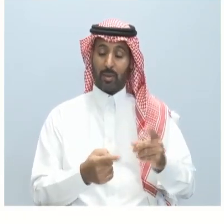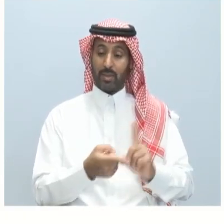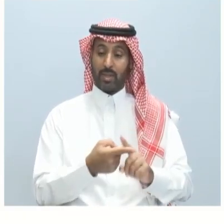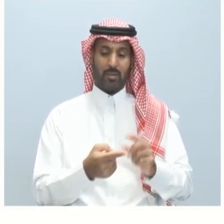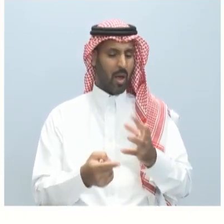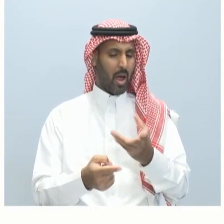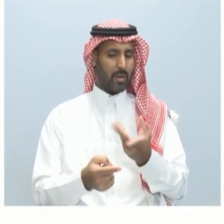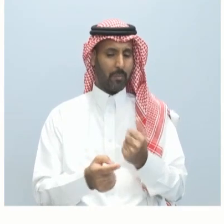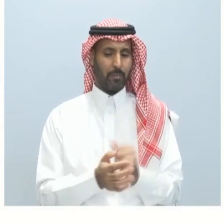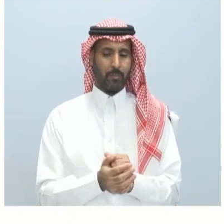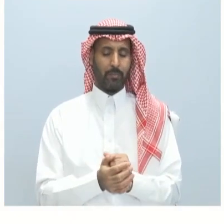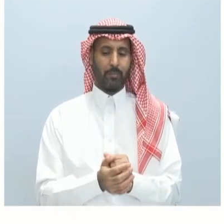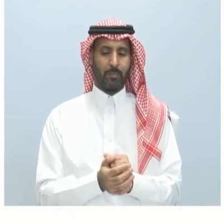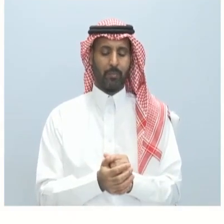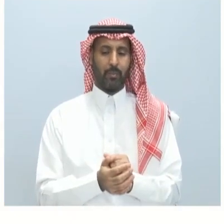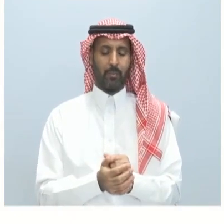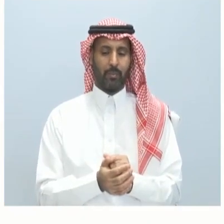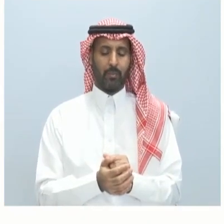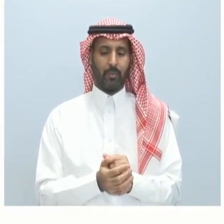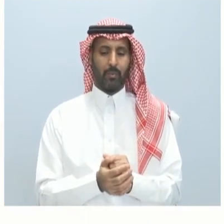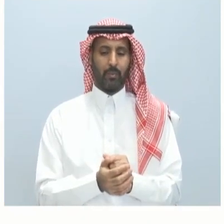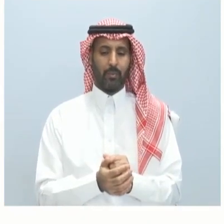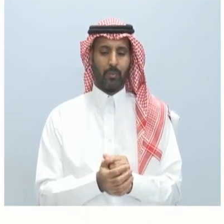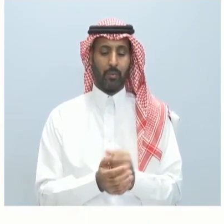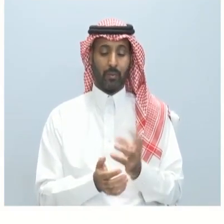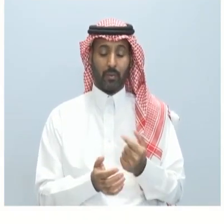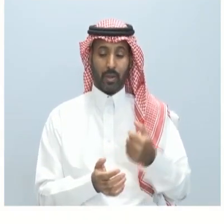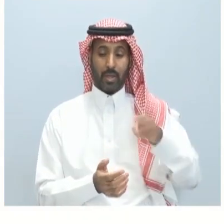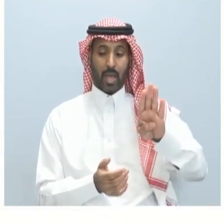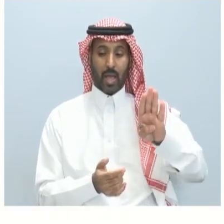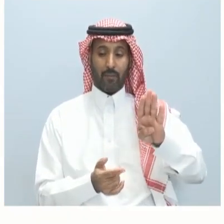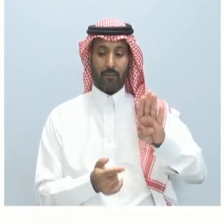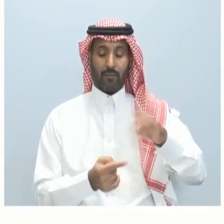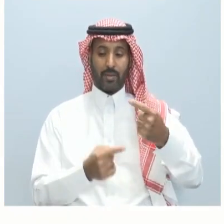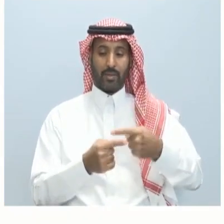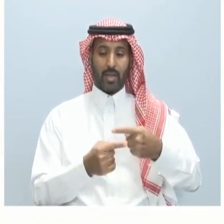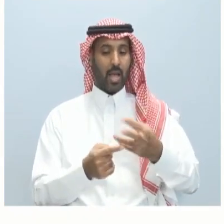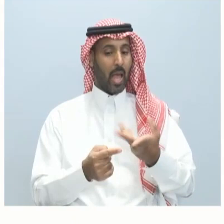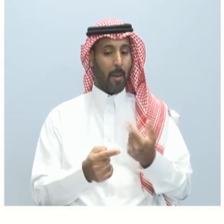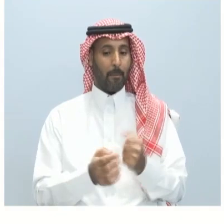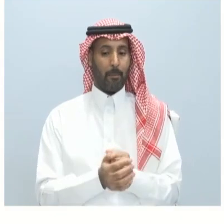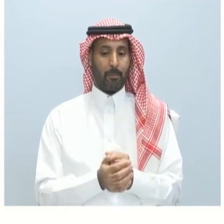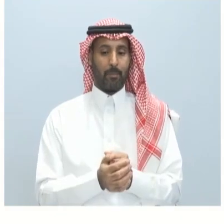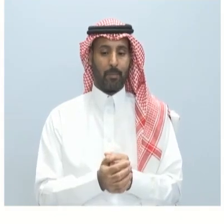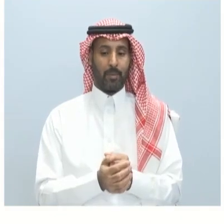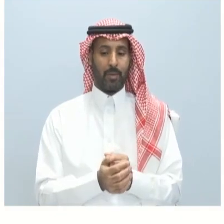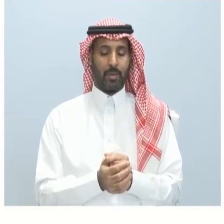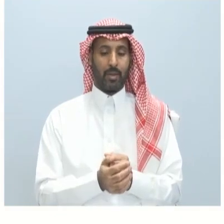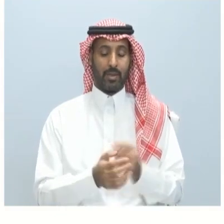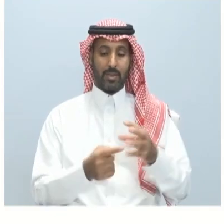العددين ماذا تصبح نعم سوف تصبح كف تساوي ماذا سالب